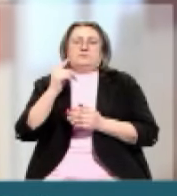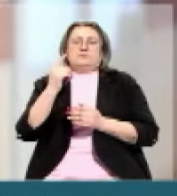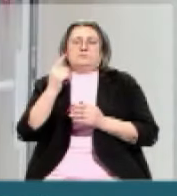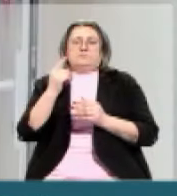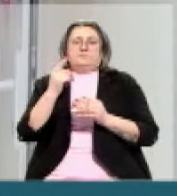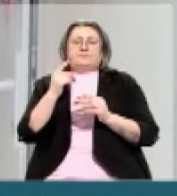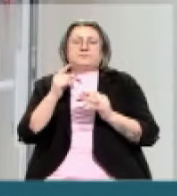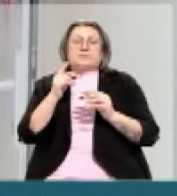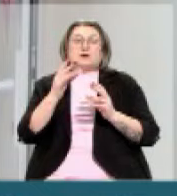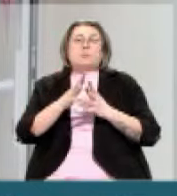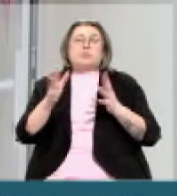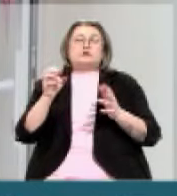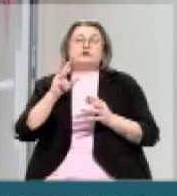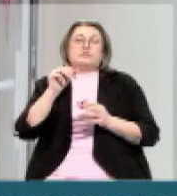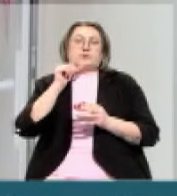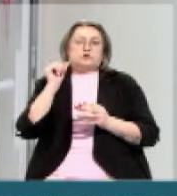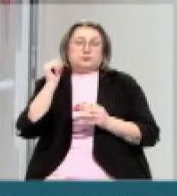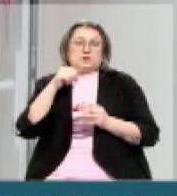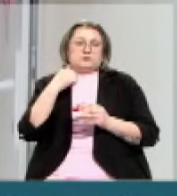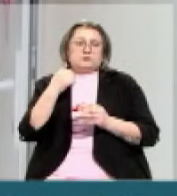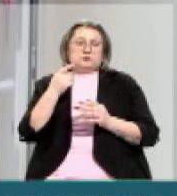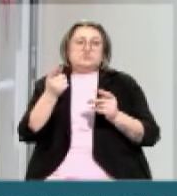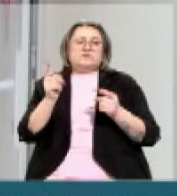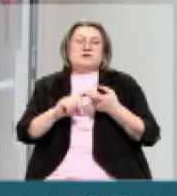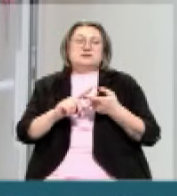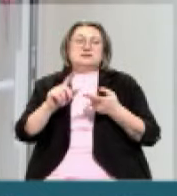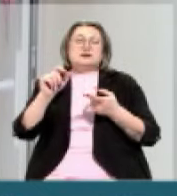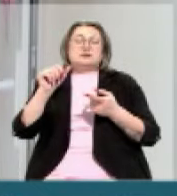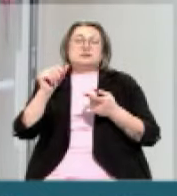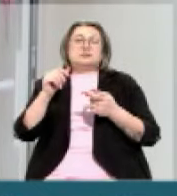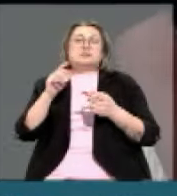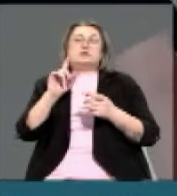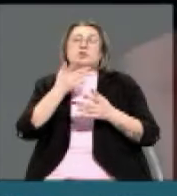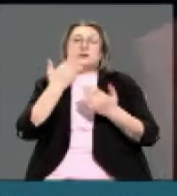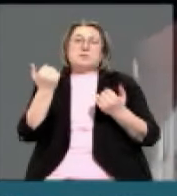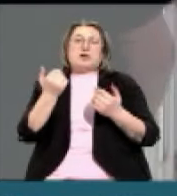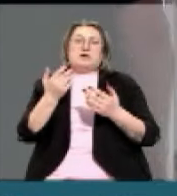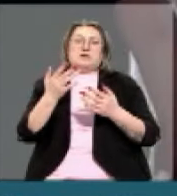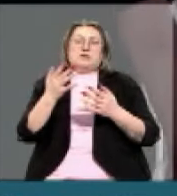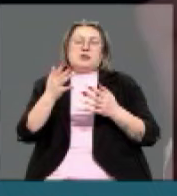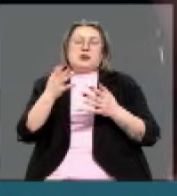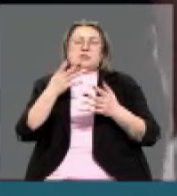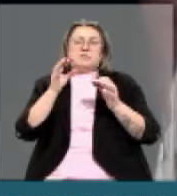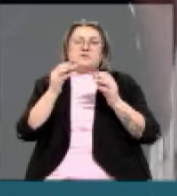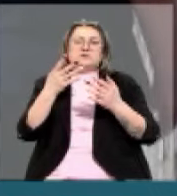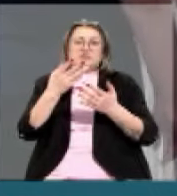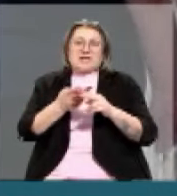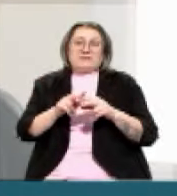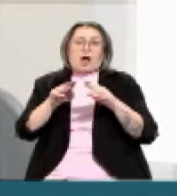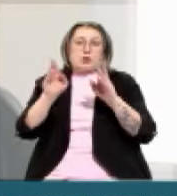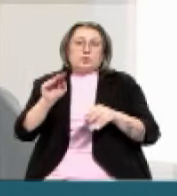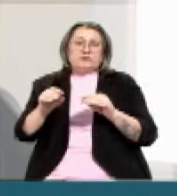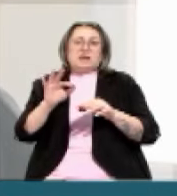дер кезінде офтальмологиялық операция жасалмайды. Дертке уақытылы ем-дом жасалмаса, сәби қос жанарынан бірдей айырылуы